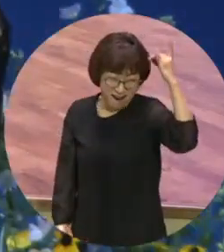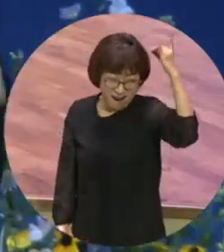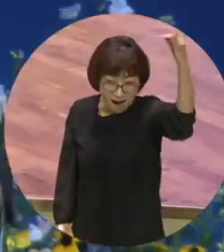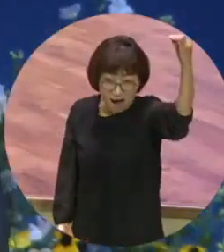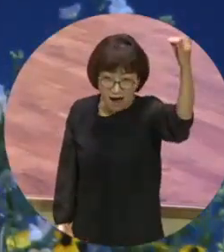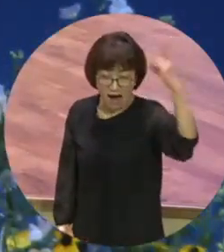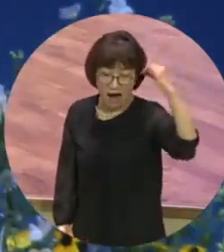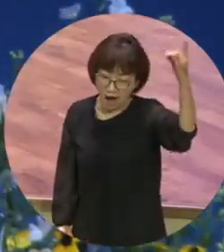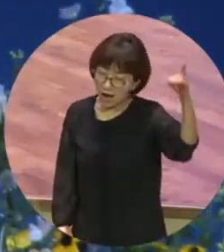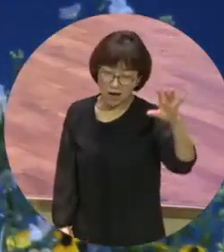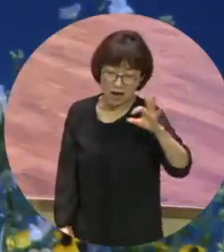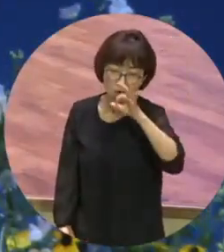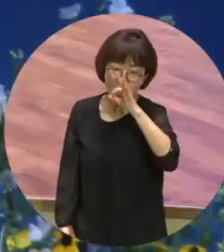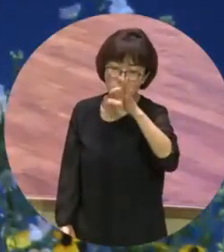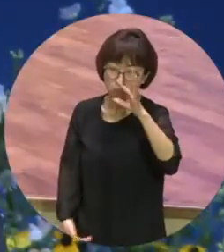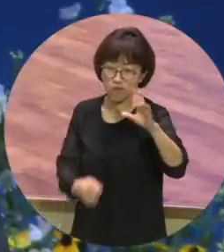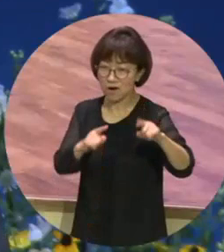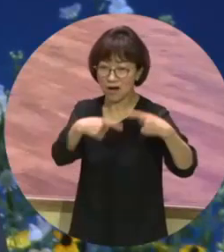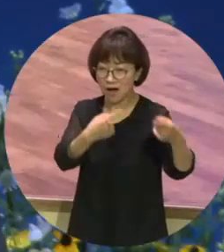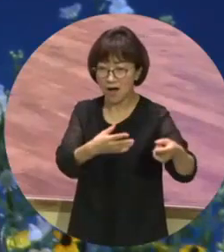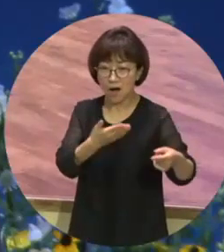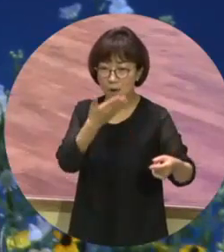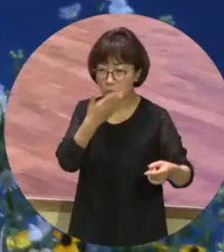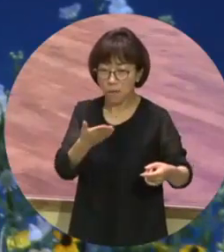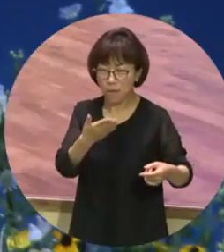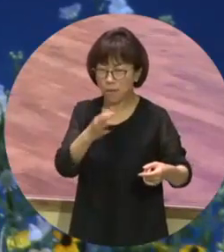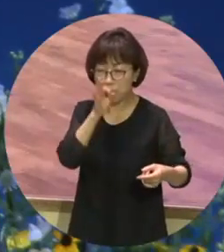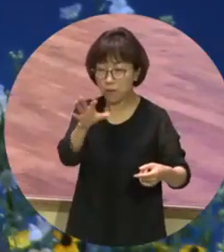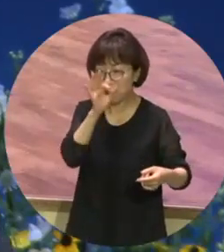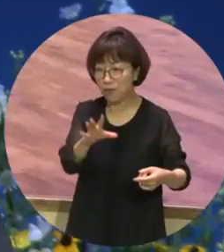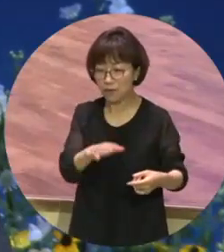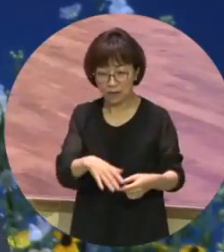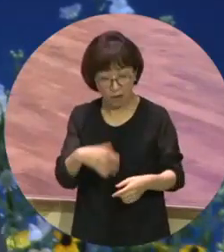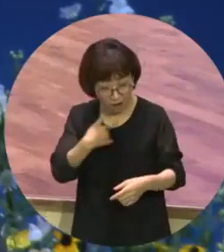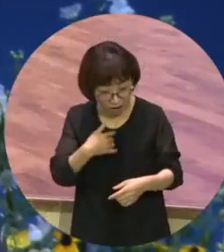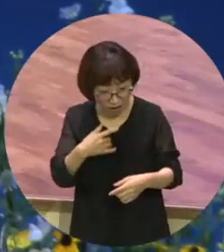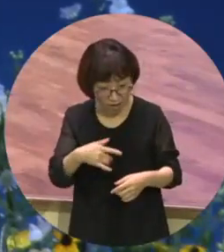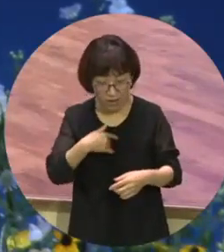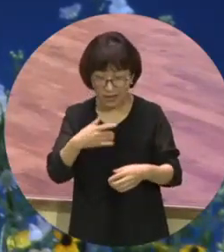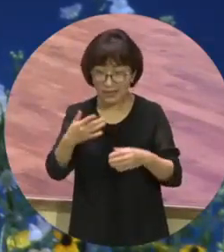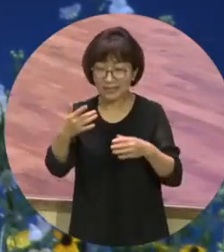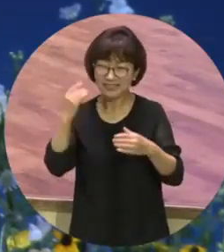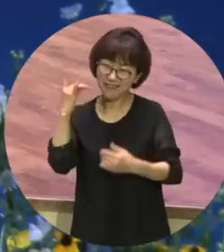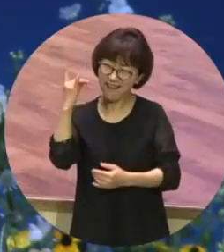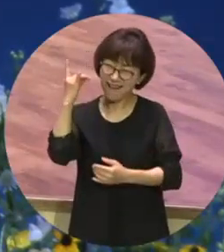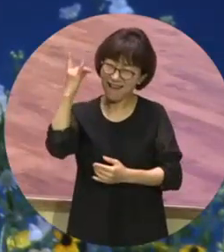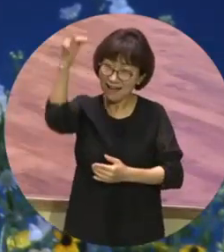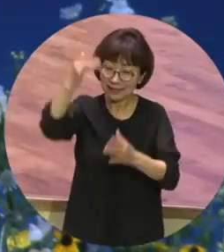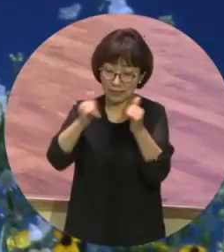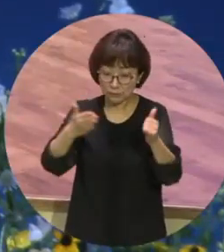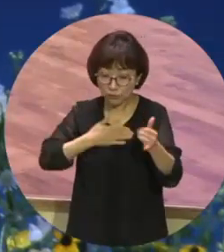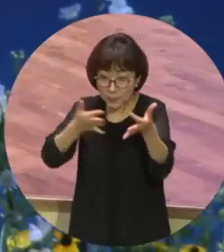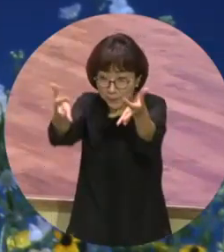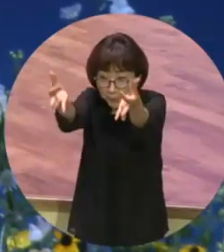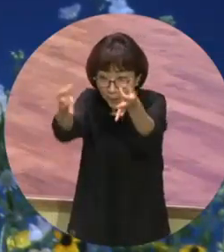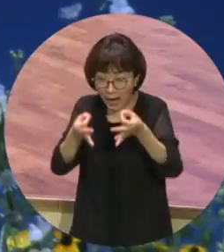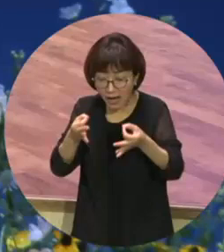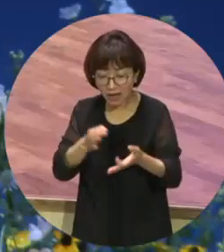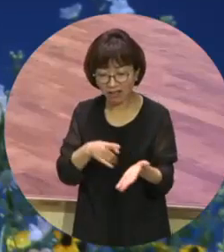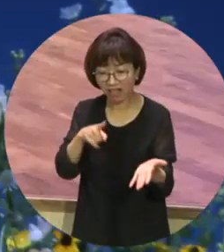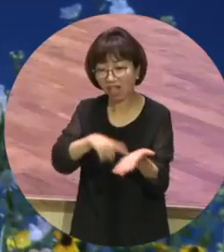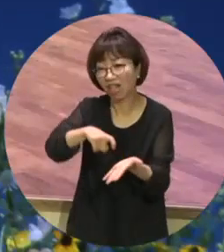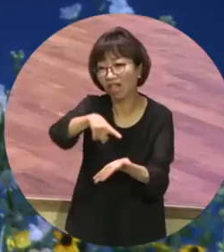둘이가 치고 하는데 우리는 그들을 볼 때 메뚜기입니다. 맞습니다. 아낙 자손들은 전부 다